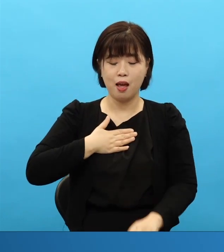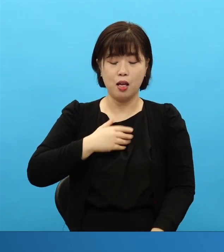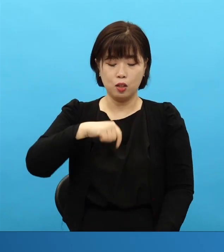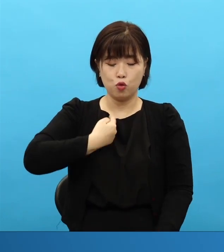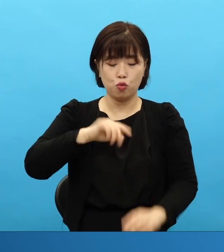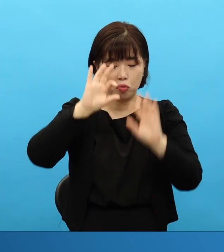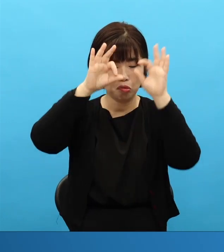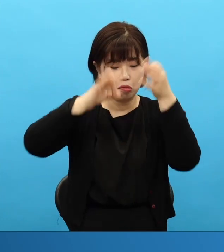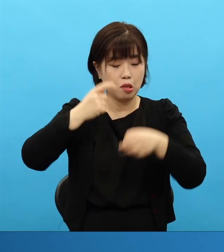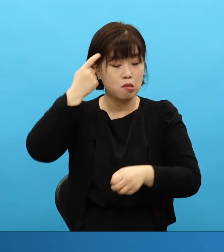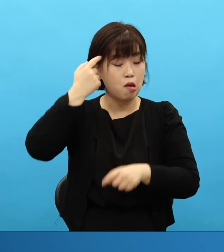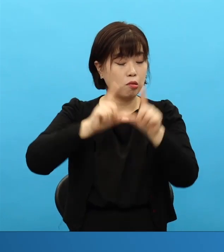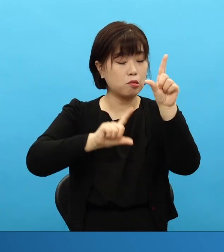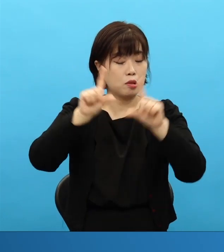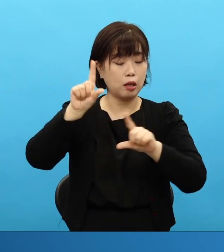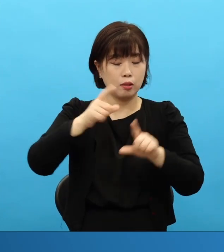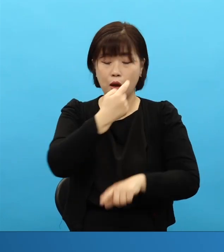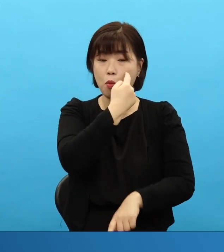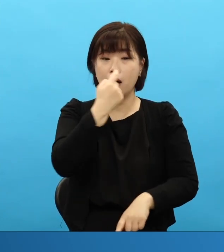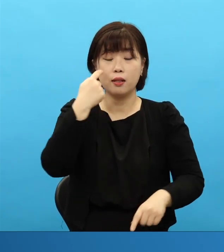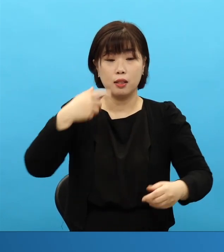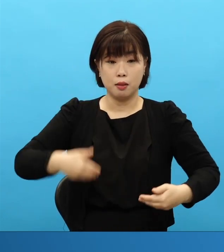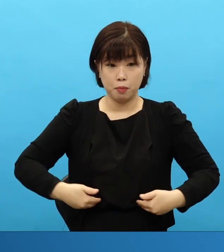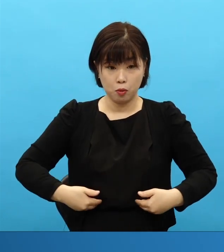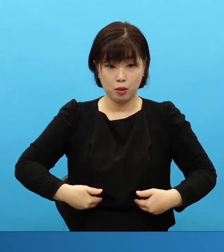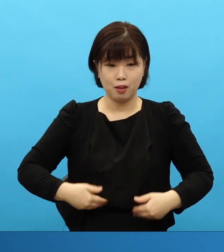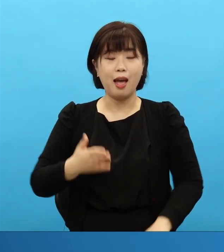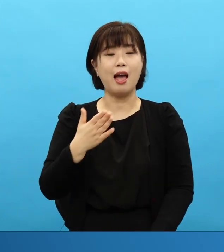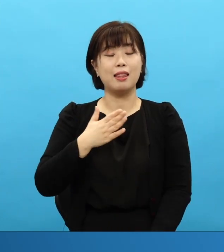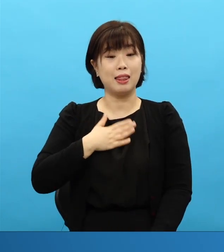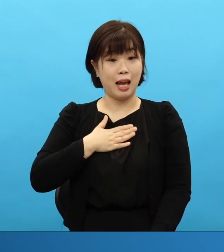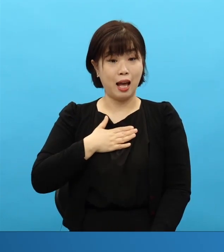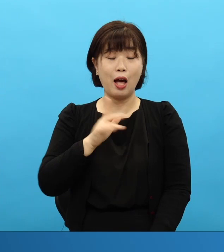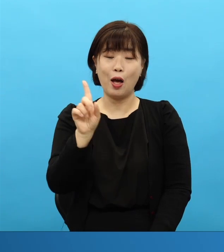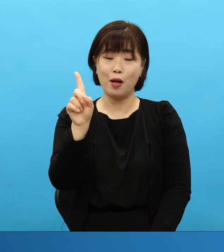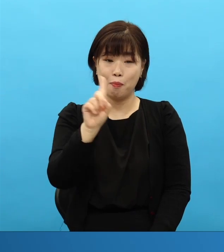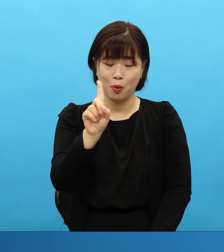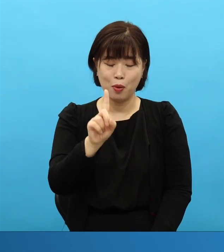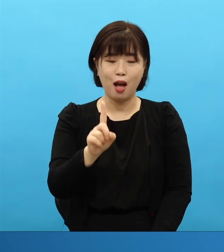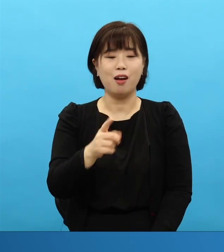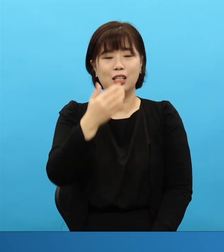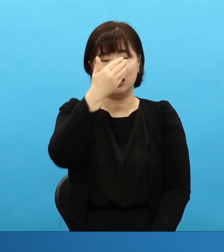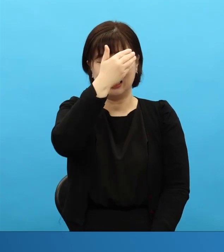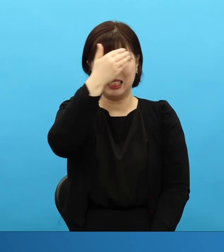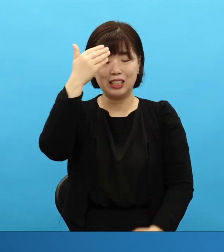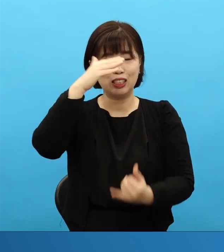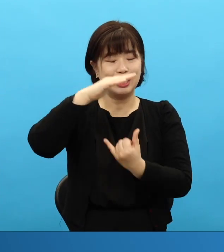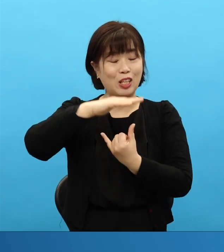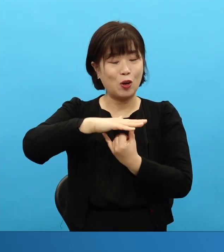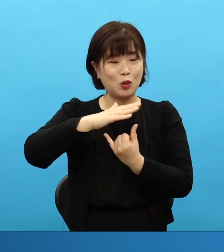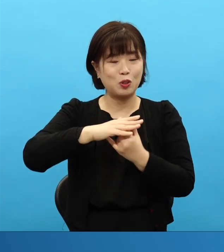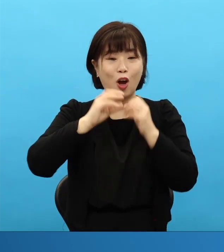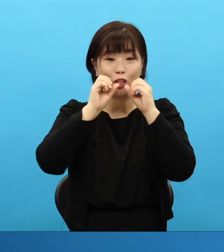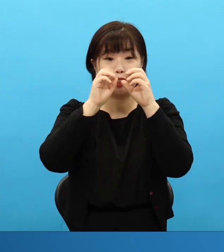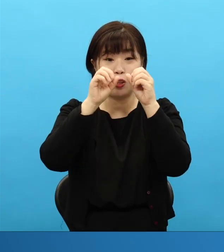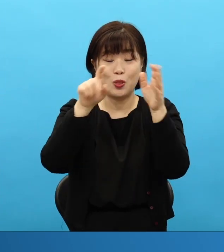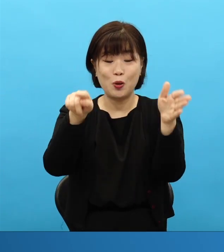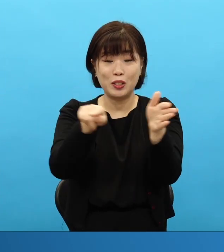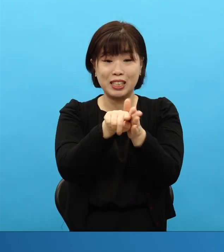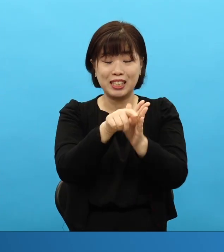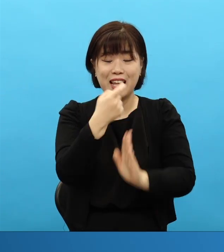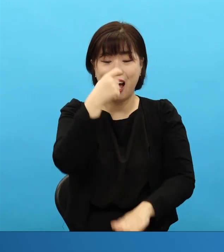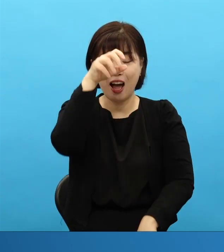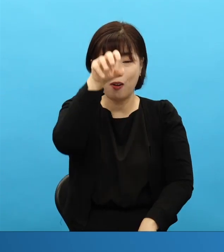같아요. 저 같은 경우는 이제 청소년 전도 신학원 1기 출신으로 그 영적 망대를 세우는 현장에